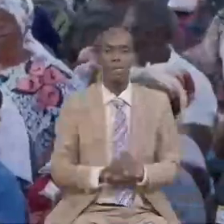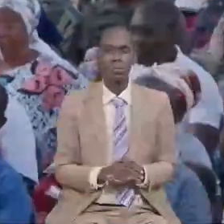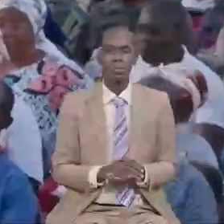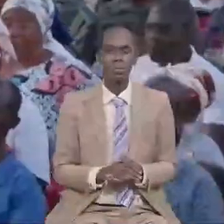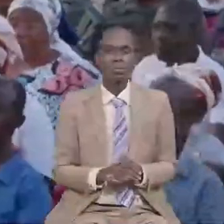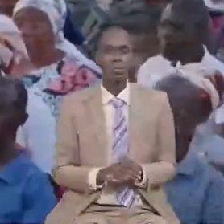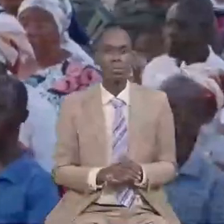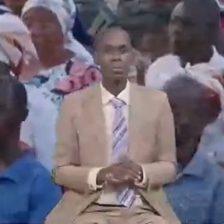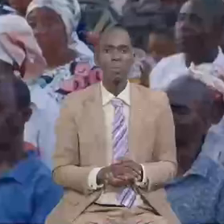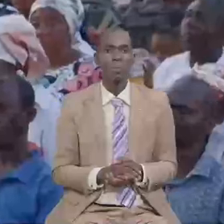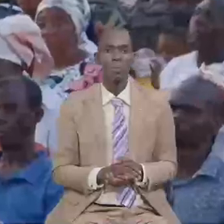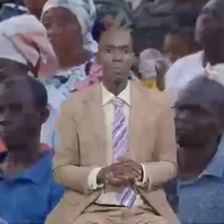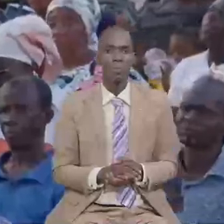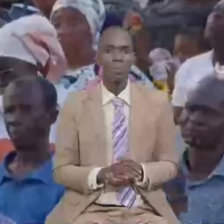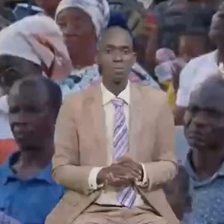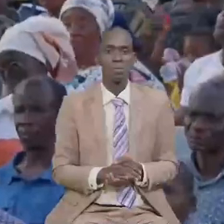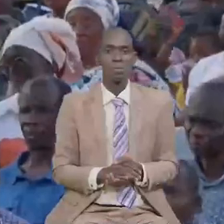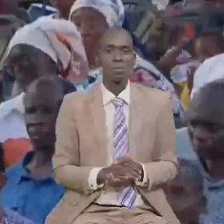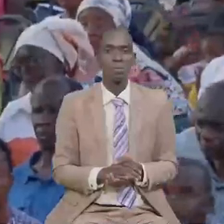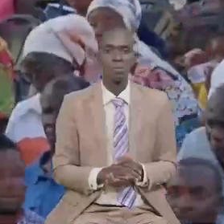au nom de Jésus-Christ.